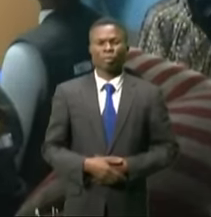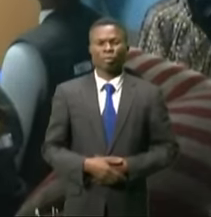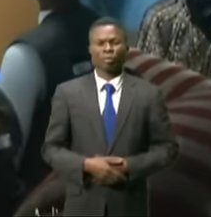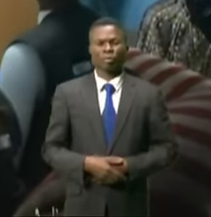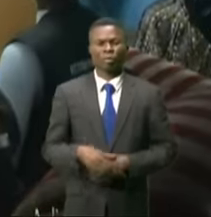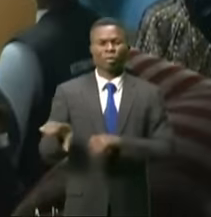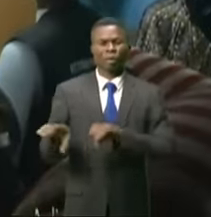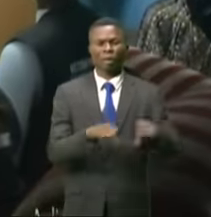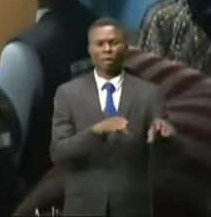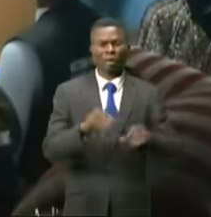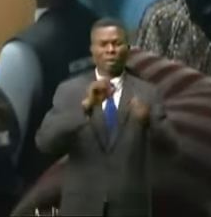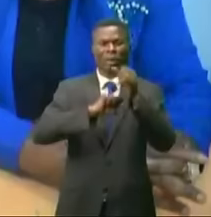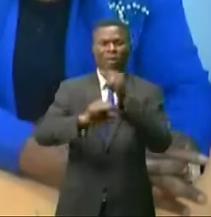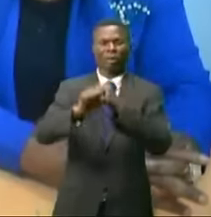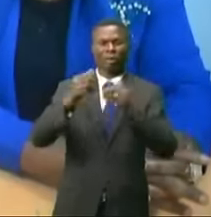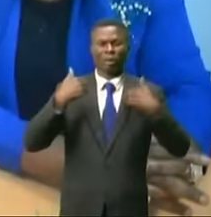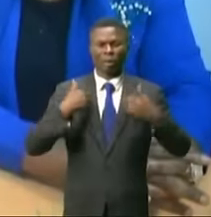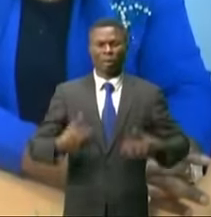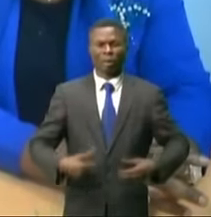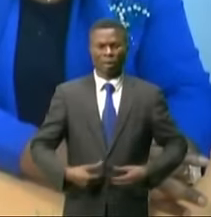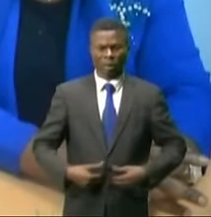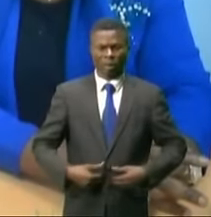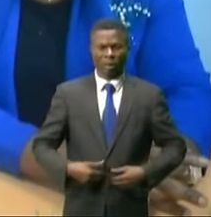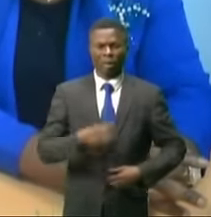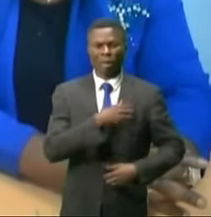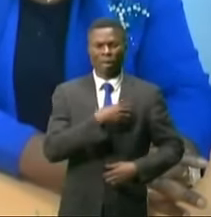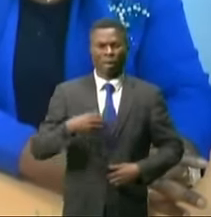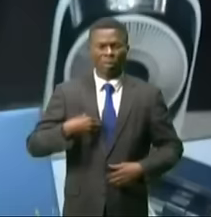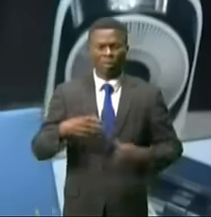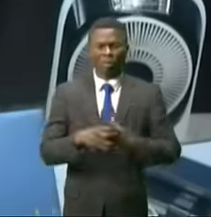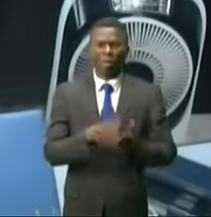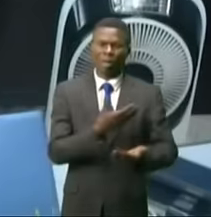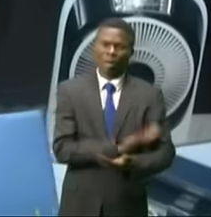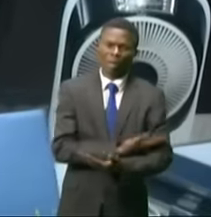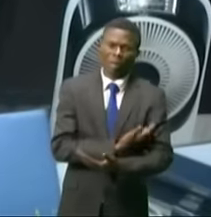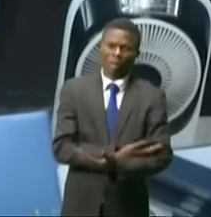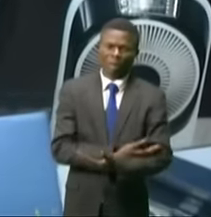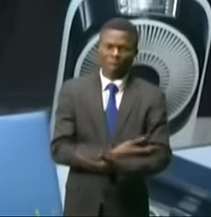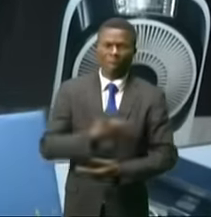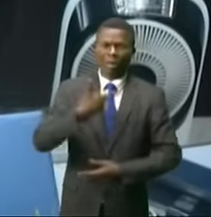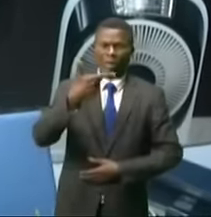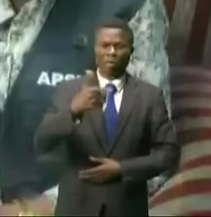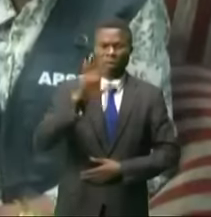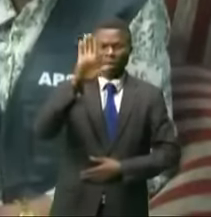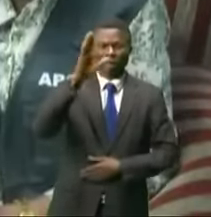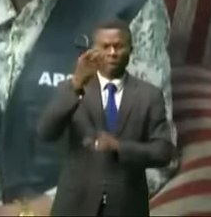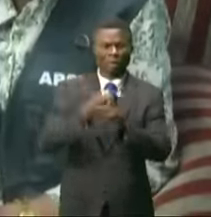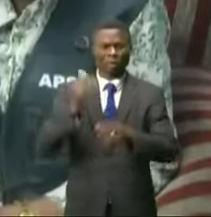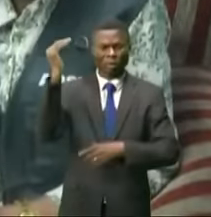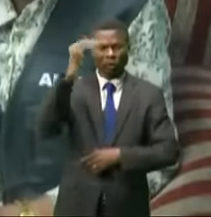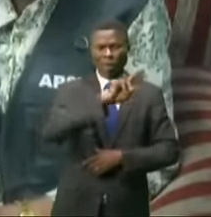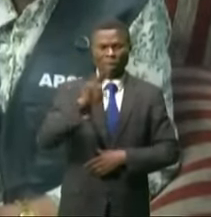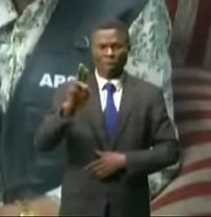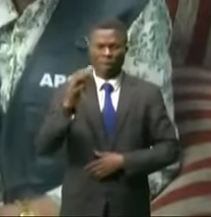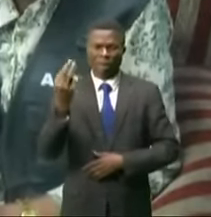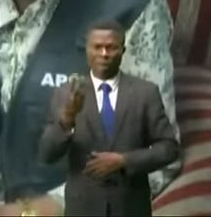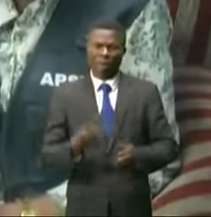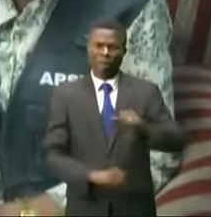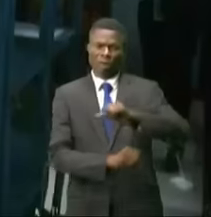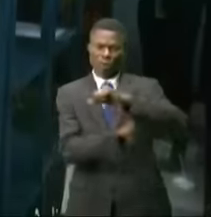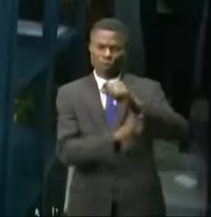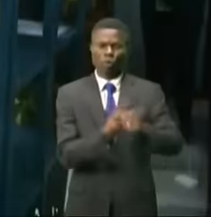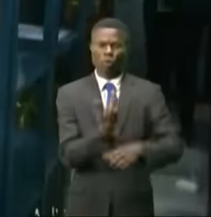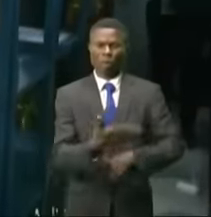L'Action pour la promotion de la santé de la mère et de l'enfant, APCM, est venue ce mardi 5 décembre 2023 appuyer en